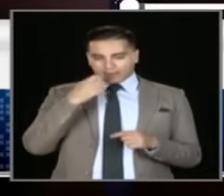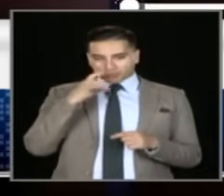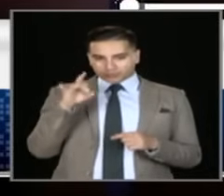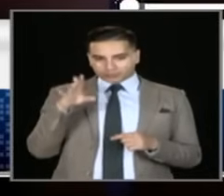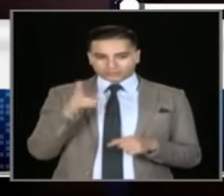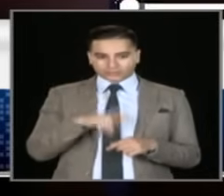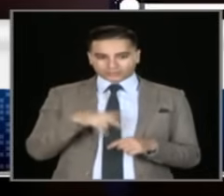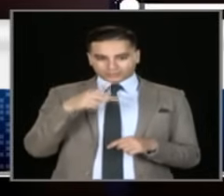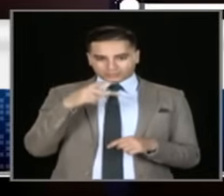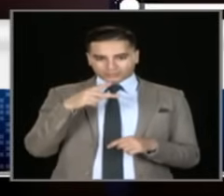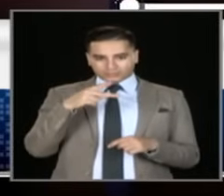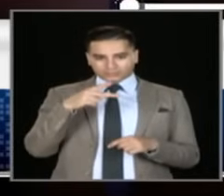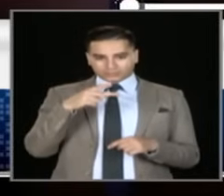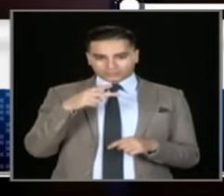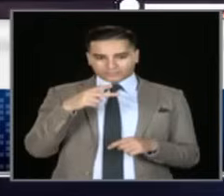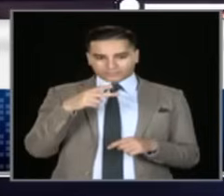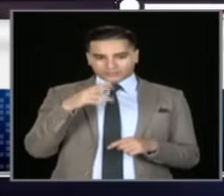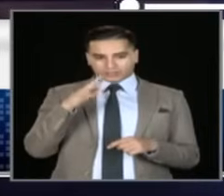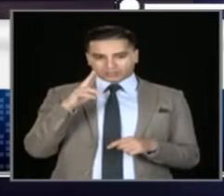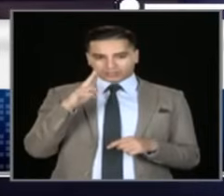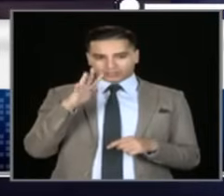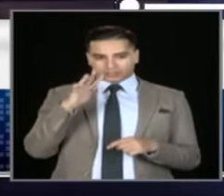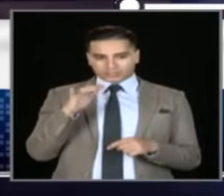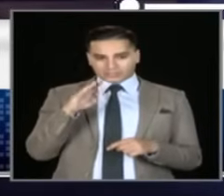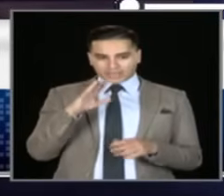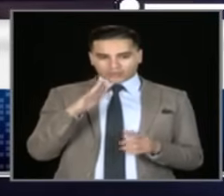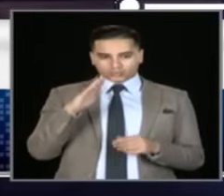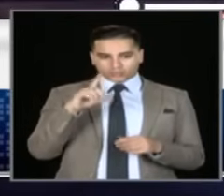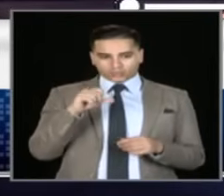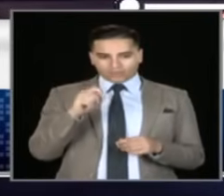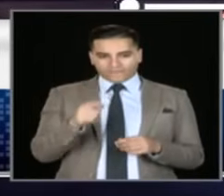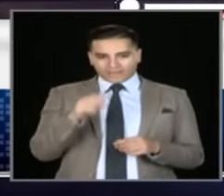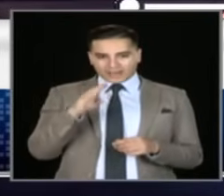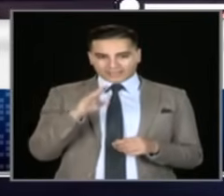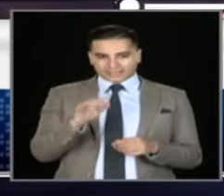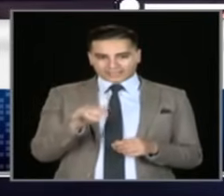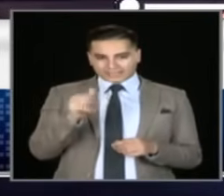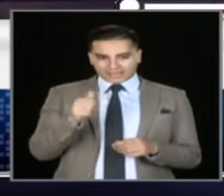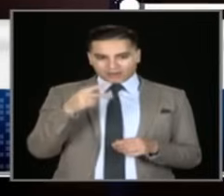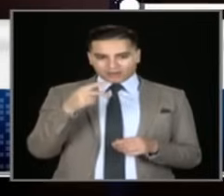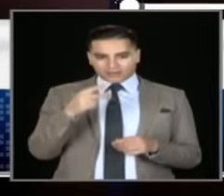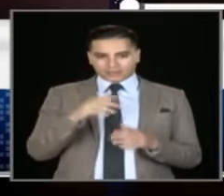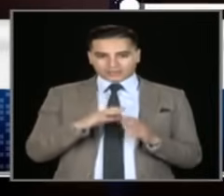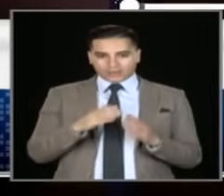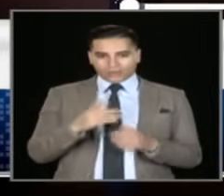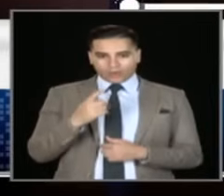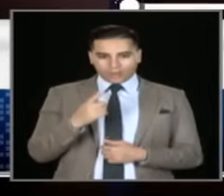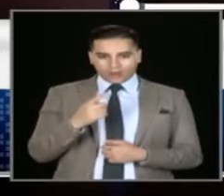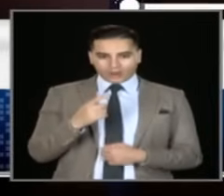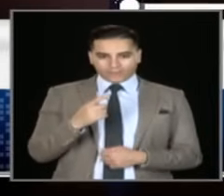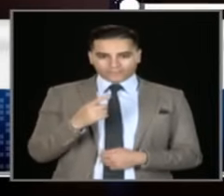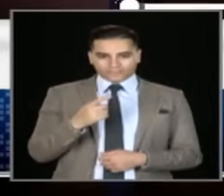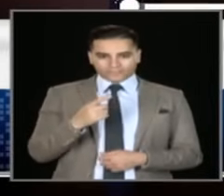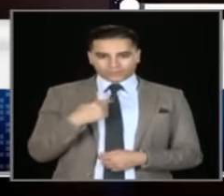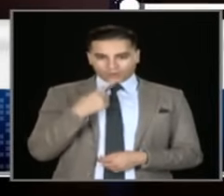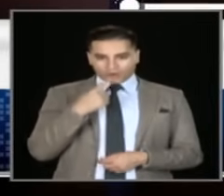وسط اوروبا. فهي كده بين التشيك وسلوفاكيا. موافق. تمام. وهم كانوا دوله واحده. وانا قلت وانا تشيكوسلوفاكيا.